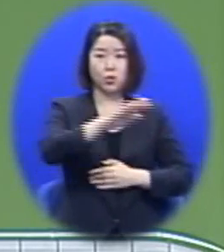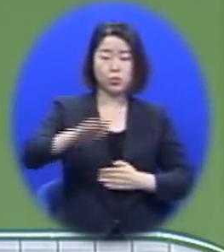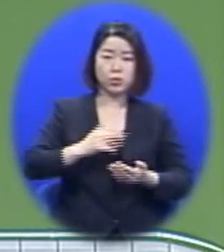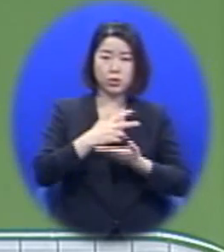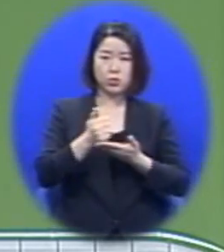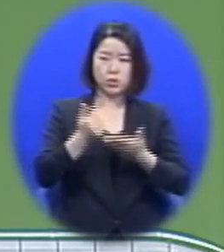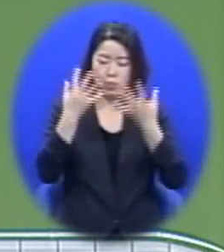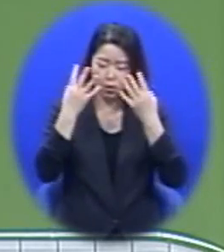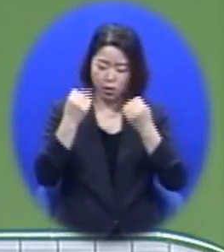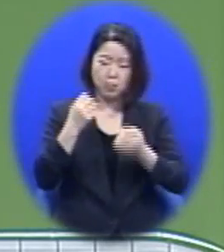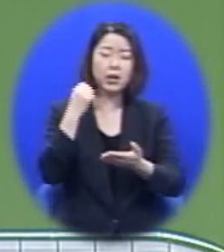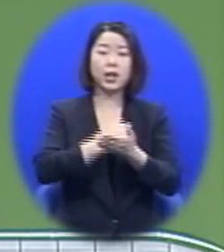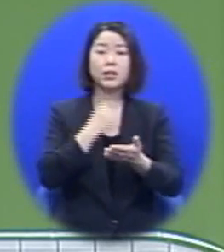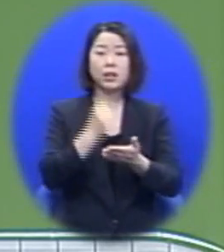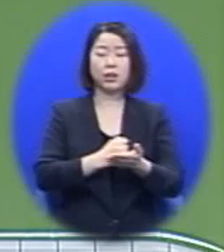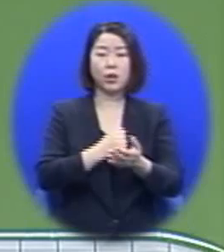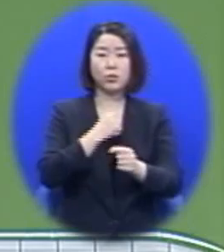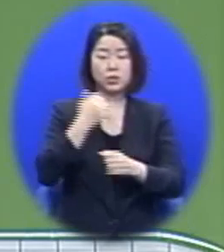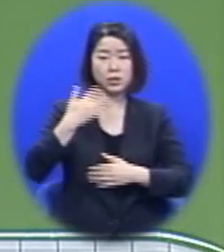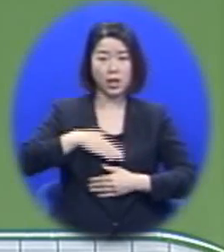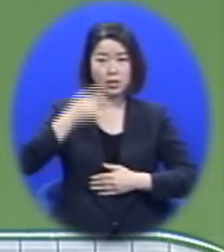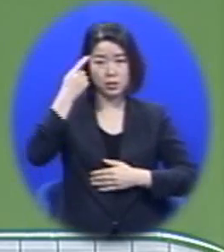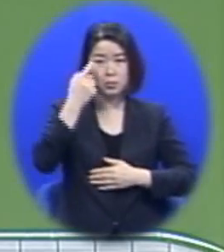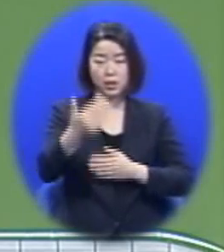얼마나 안타깝게 하는지 아십니까?